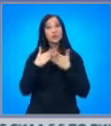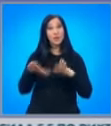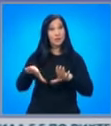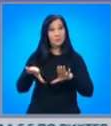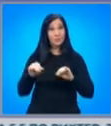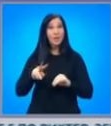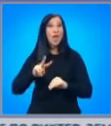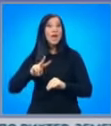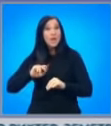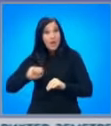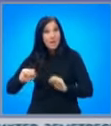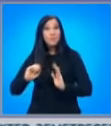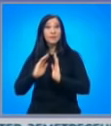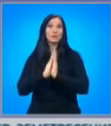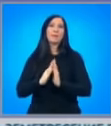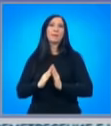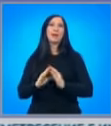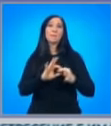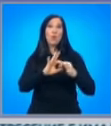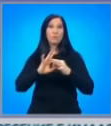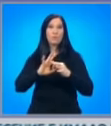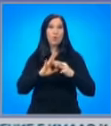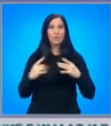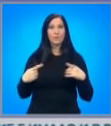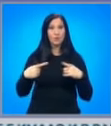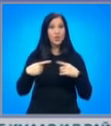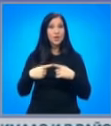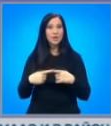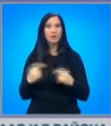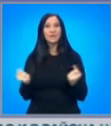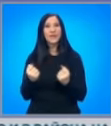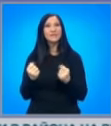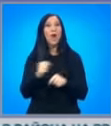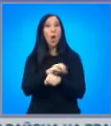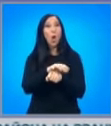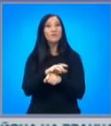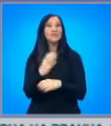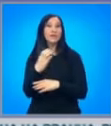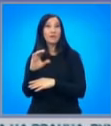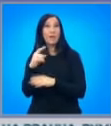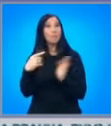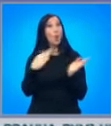предприемат и ги призоваваме към координирани действия. COVID-сертификатът е доказал, че